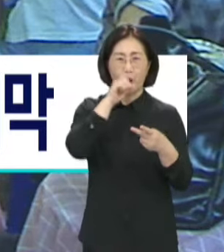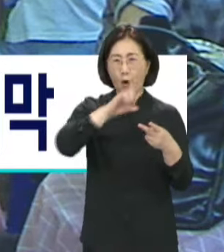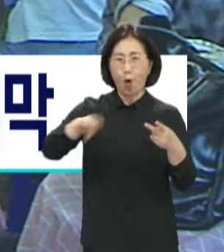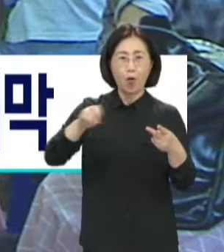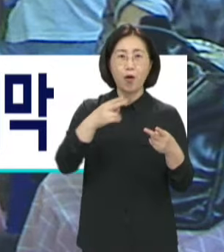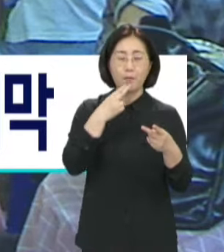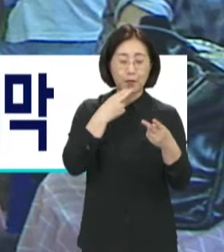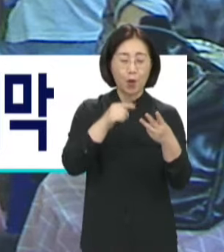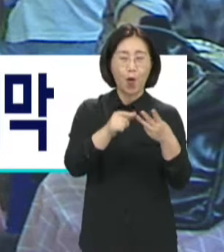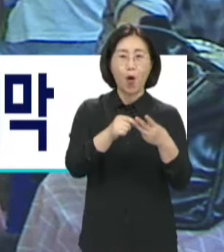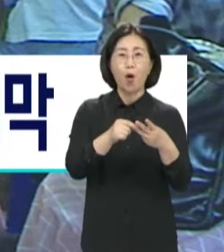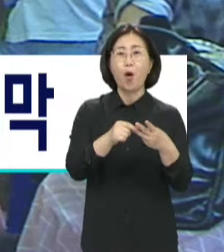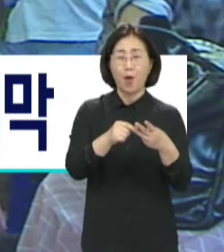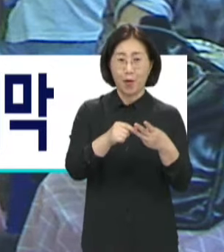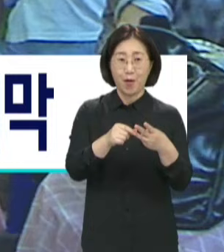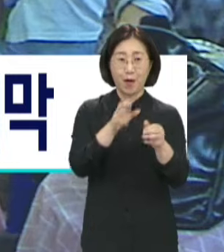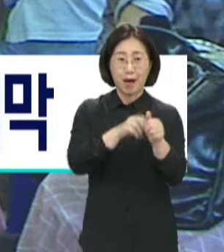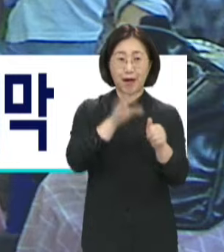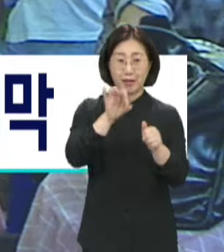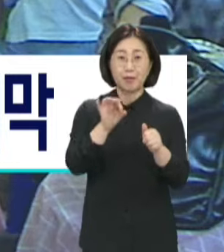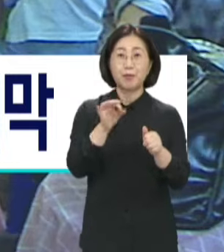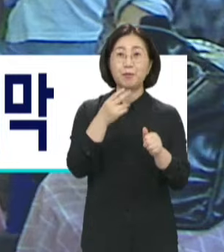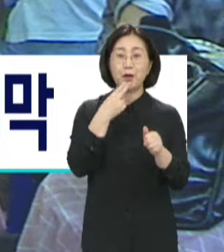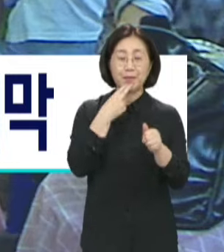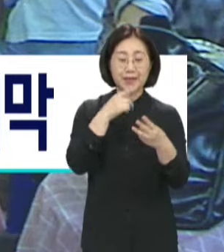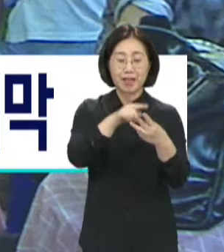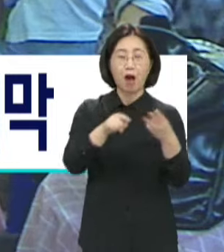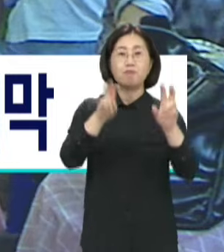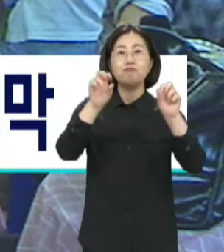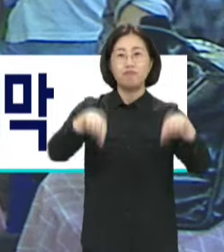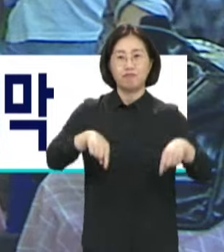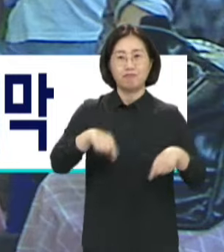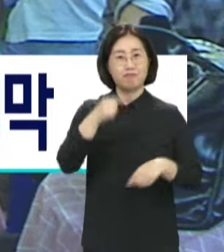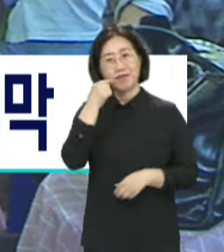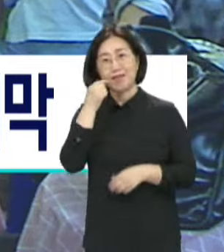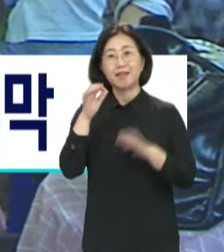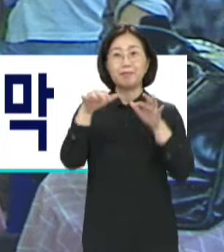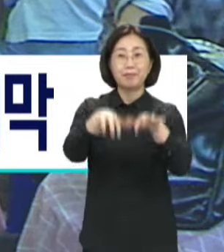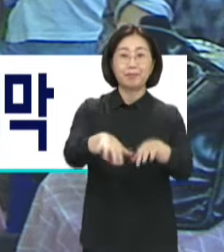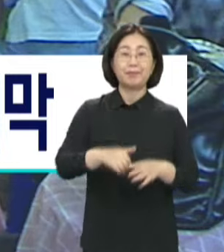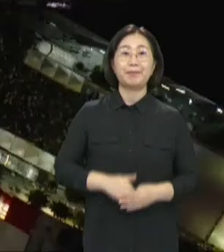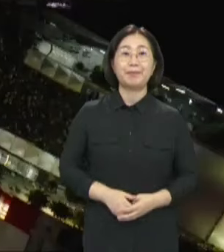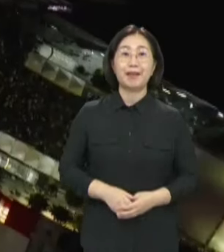내세우며 인기를 끌었는데요 그 숨은 주역들을 전유진 기자가